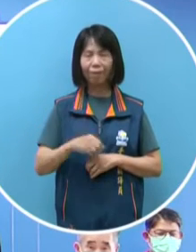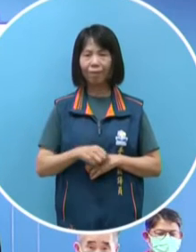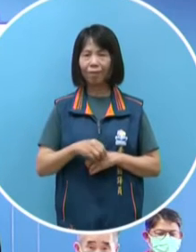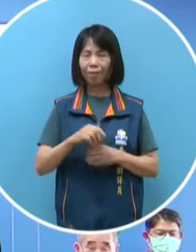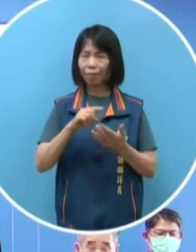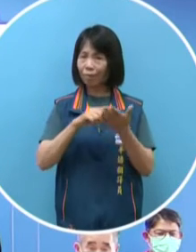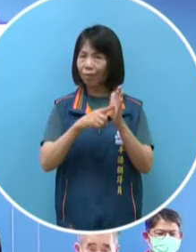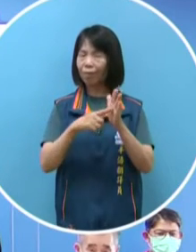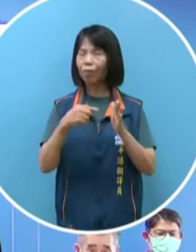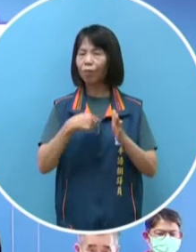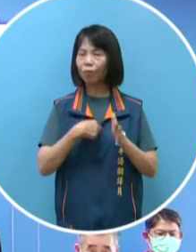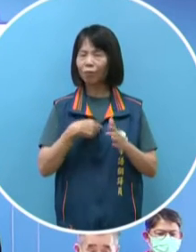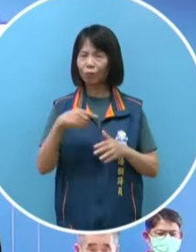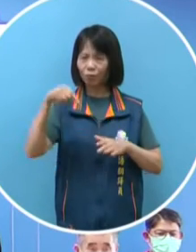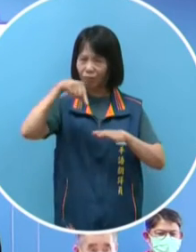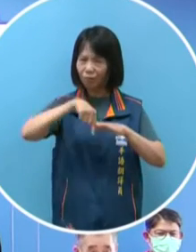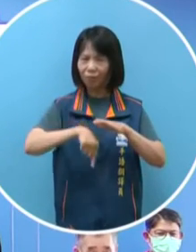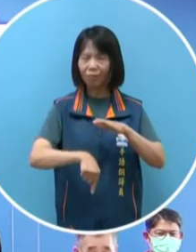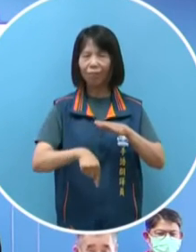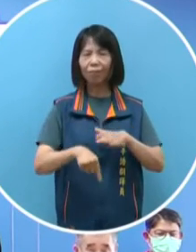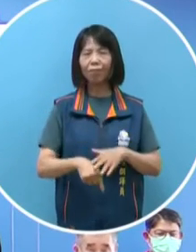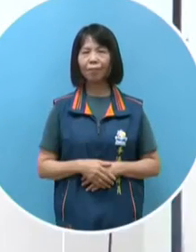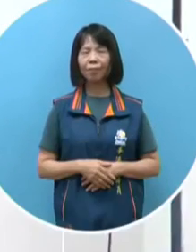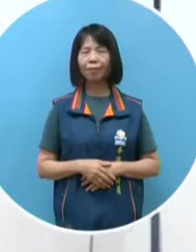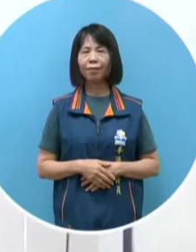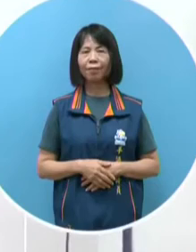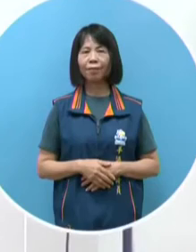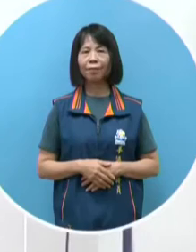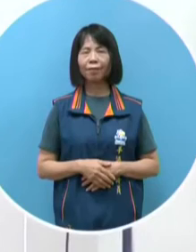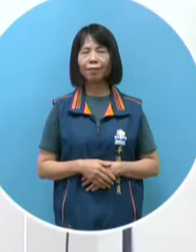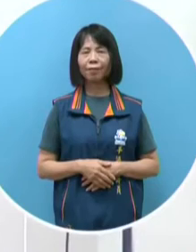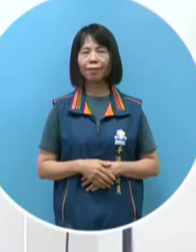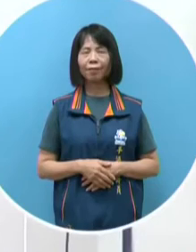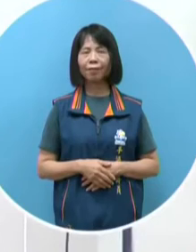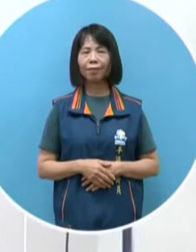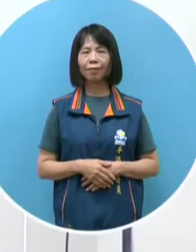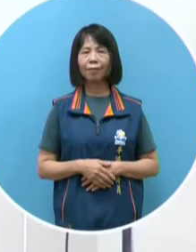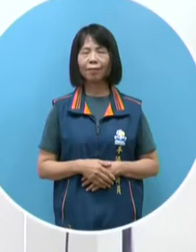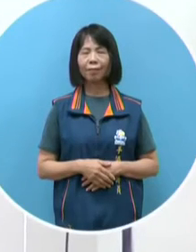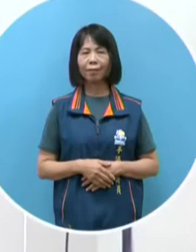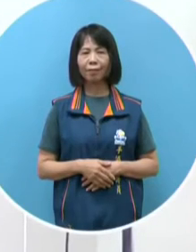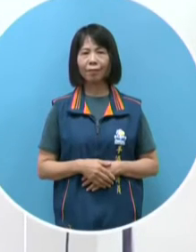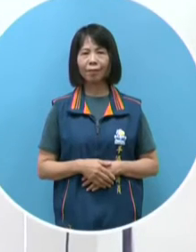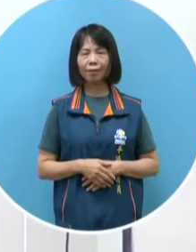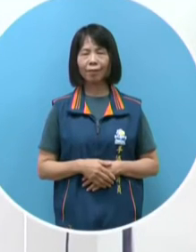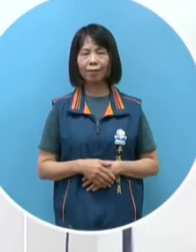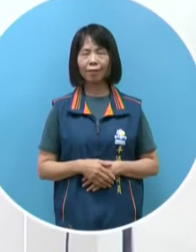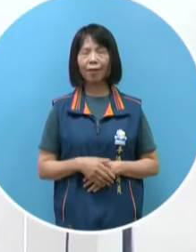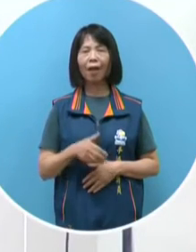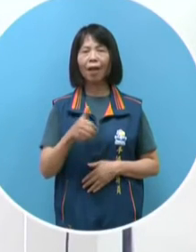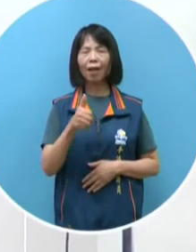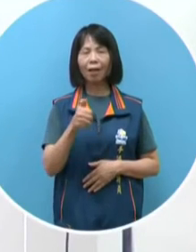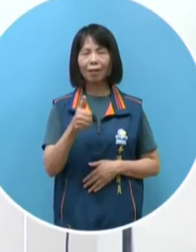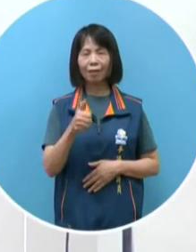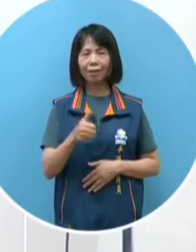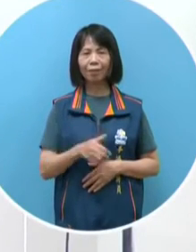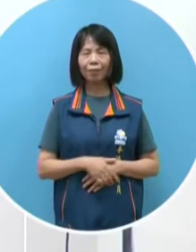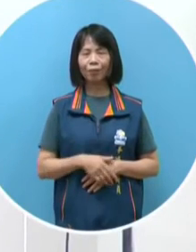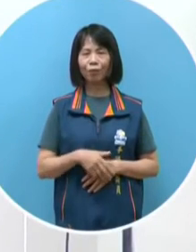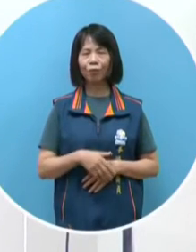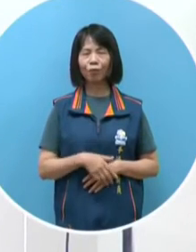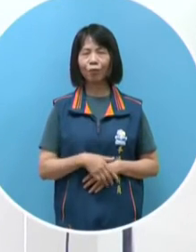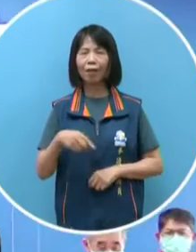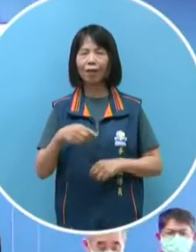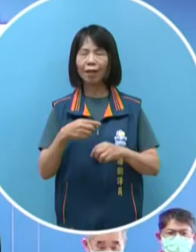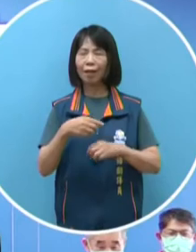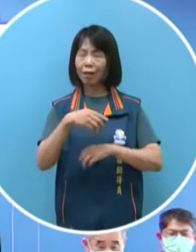我们最深切的歉意。 而最后，县长许正卫也再一次呼吁中央能够给予地方足够的